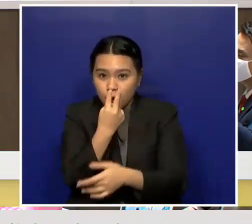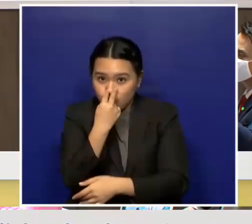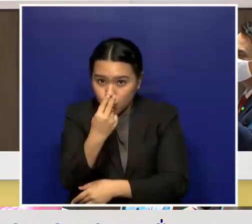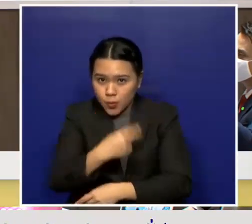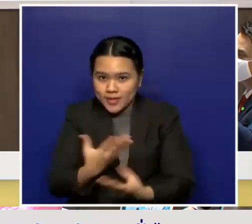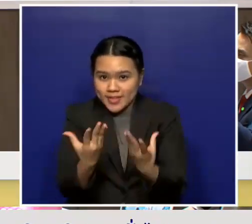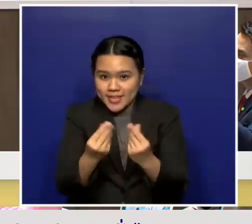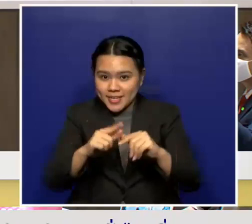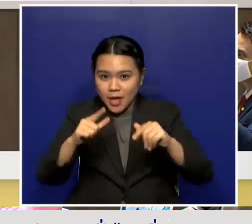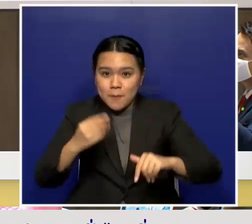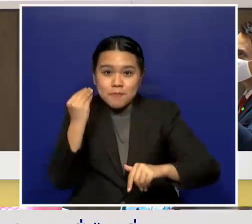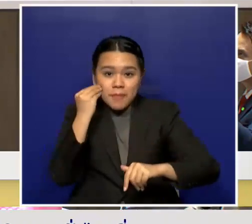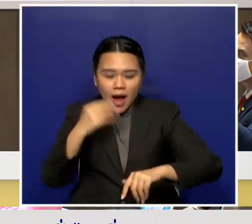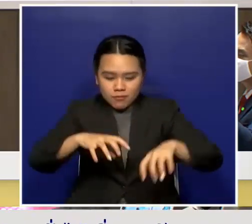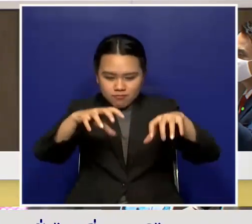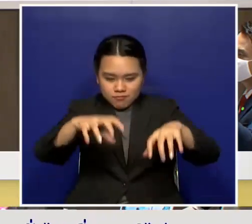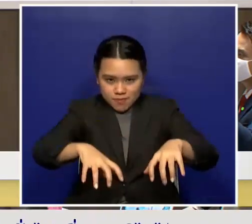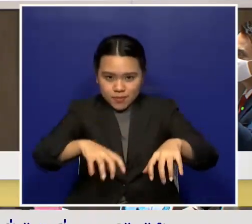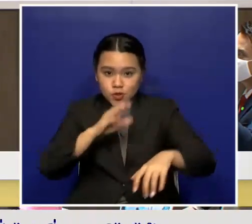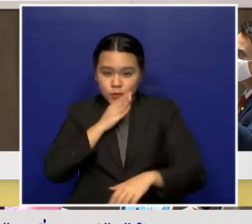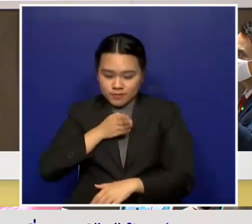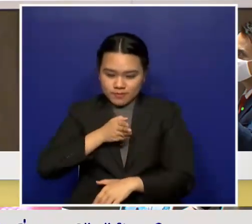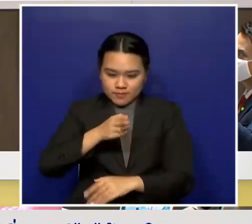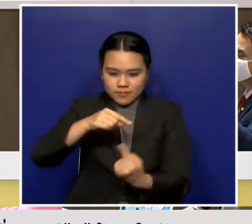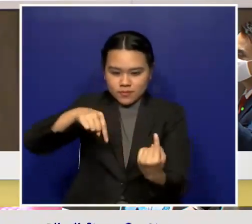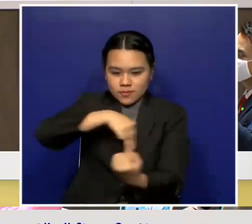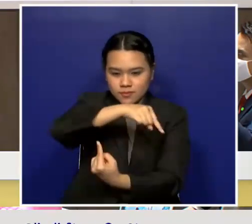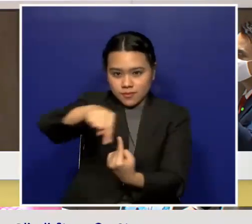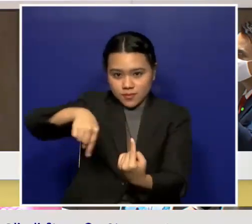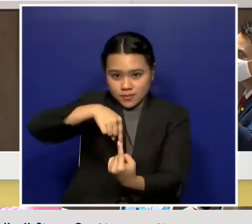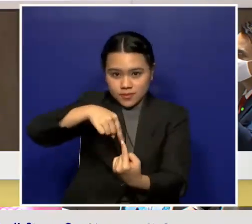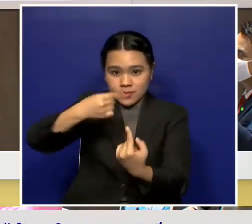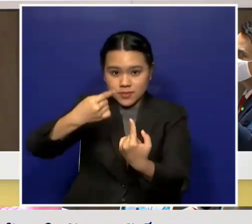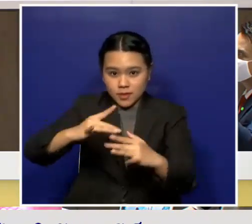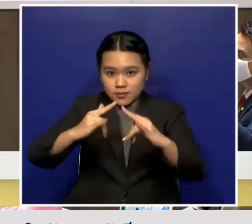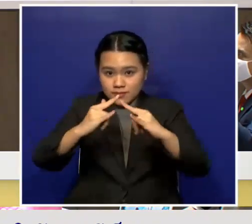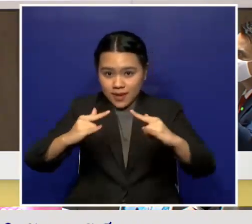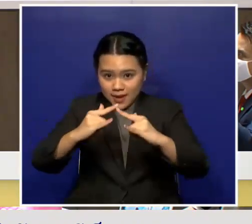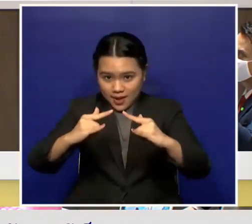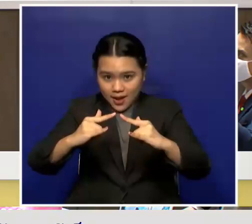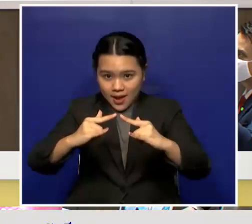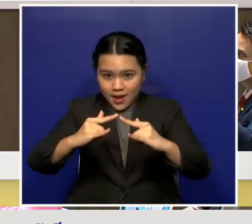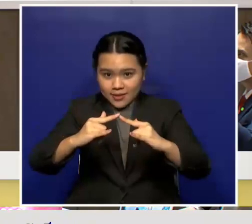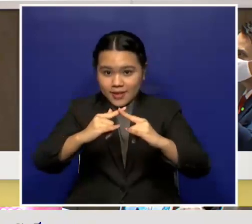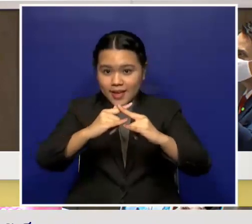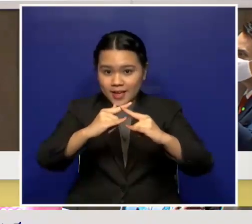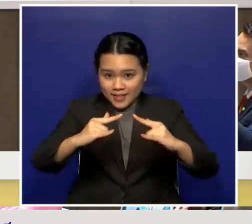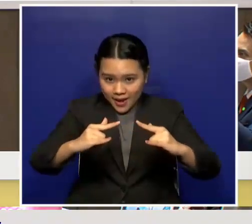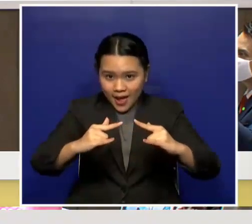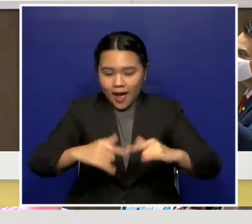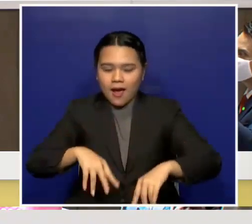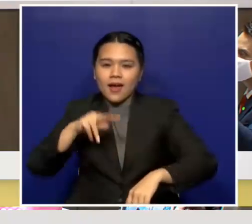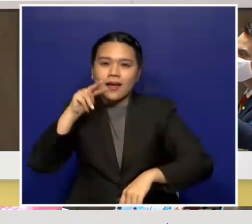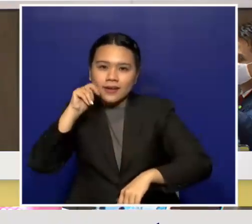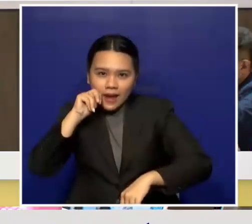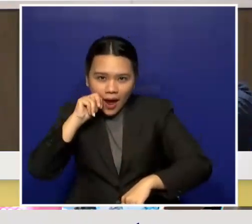ะฮะเข้าไปปุ๊บเนี่ยเจอวงเวียนเจอศาลาเรือนรับรองบ้านหลังนี้ติดวงเวียนติดศาลาเรือนรับรองติดน้ำส